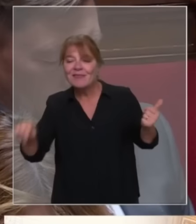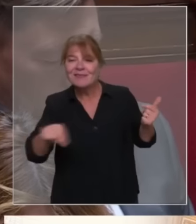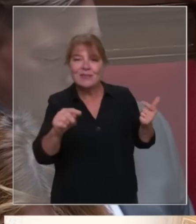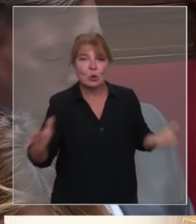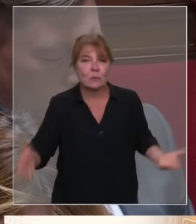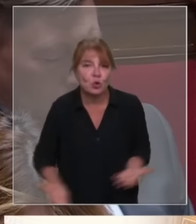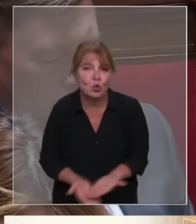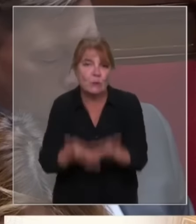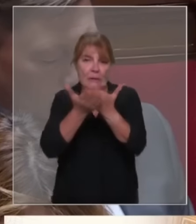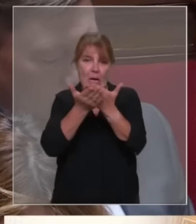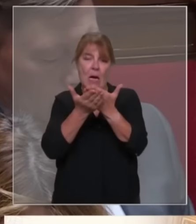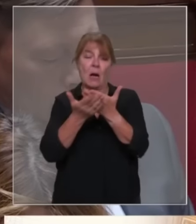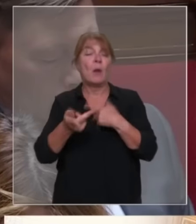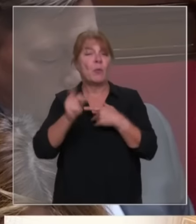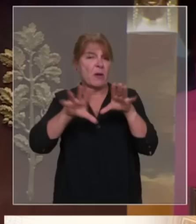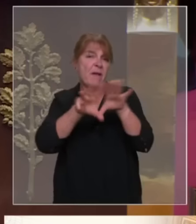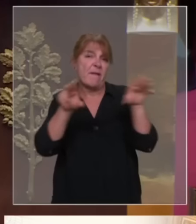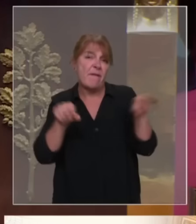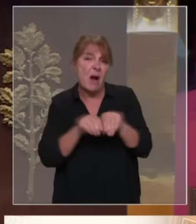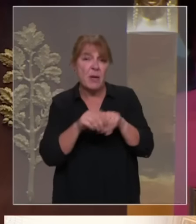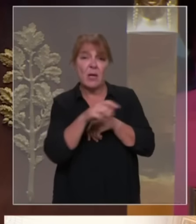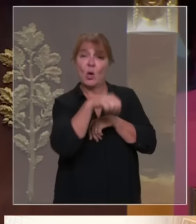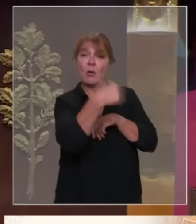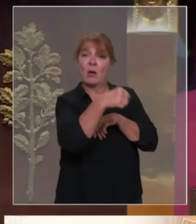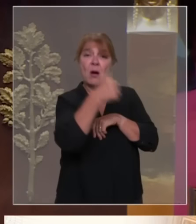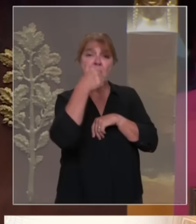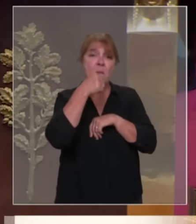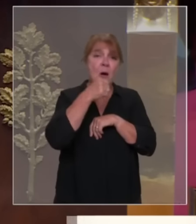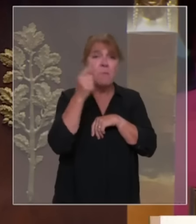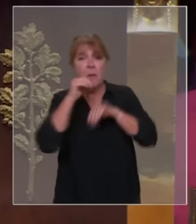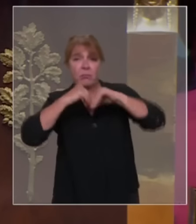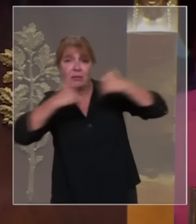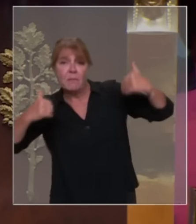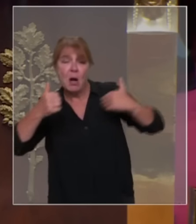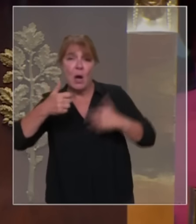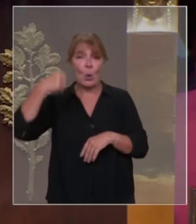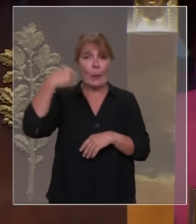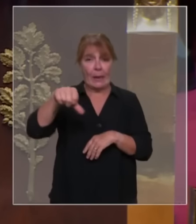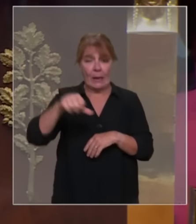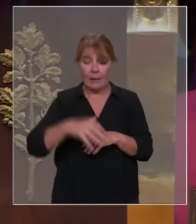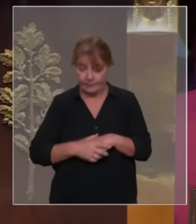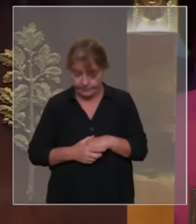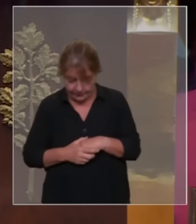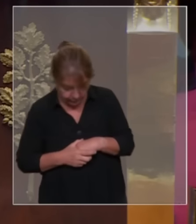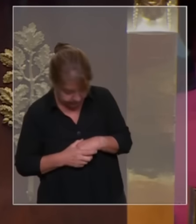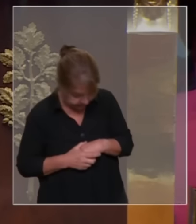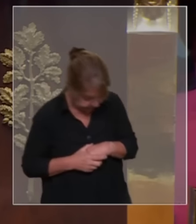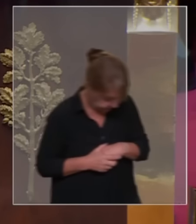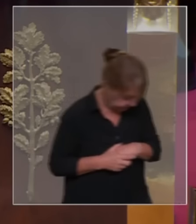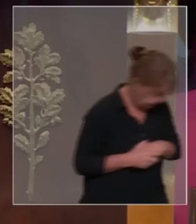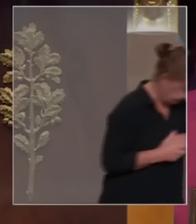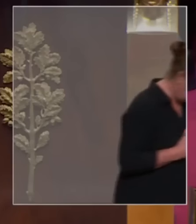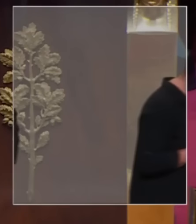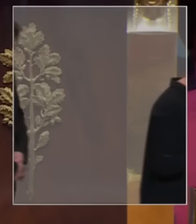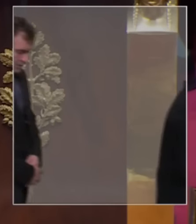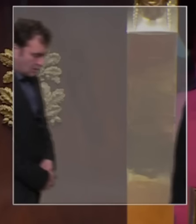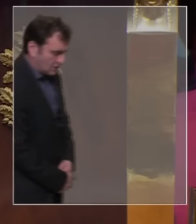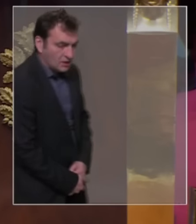en particulier les familles monoparentales. c'est combattre aux côtés de